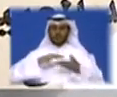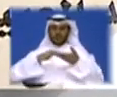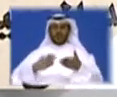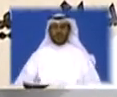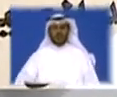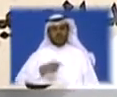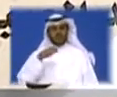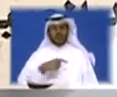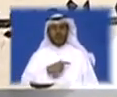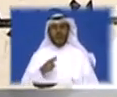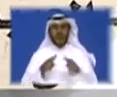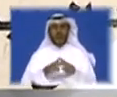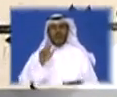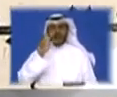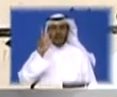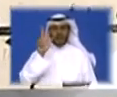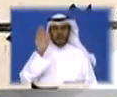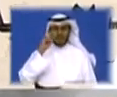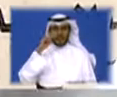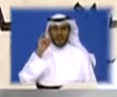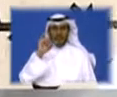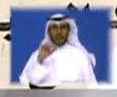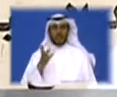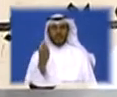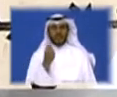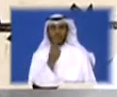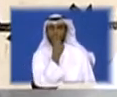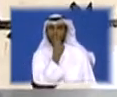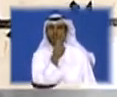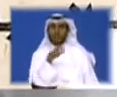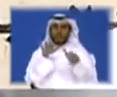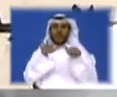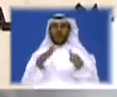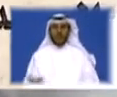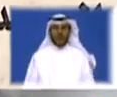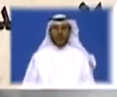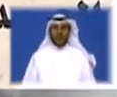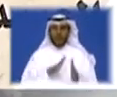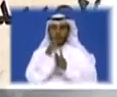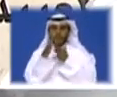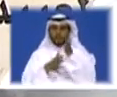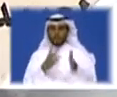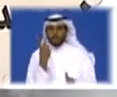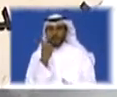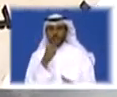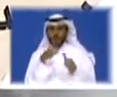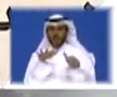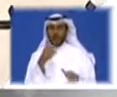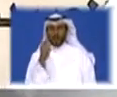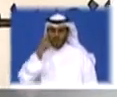عبد الكريم السعيد بمبلغ ما يقارب 2 مليون دينار كويتي، ويشمل المركز العديد من